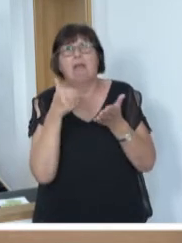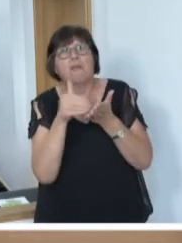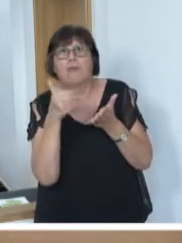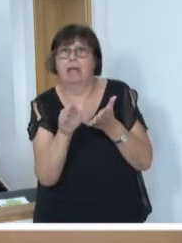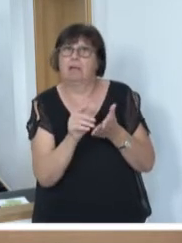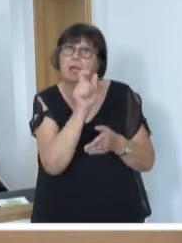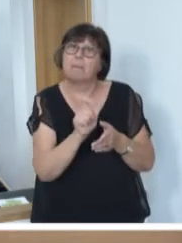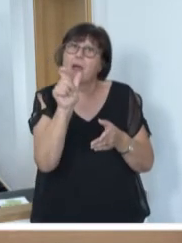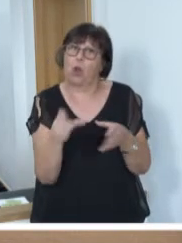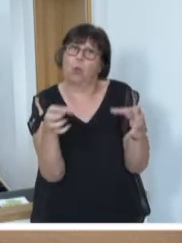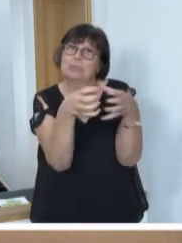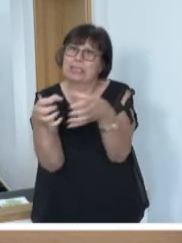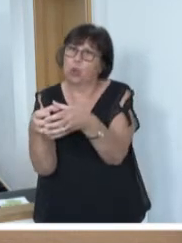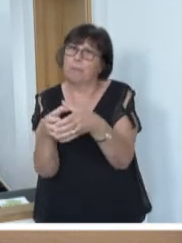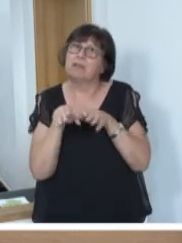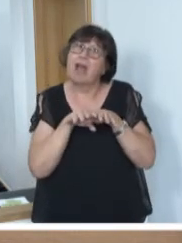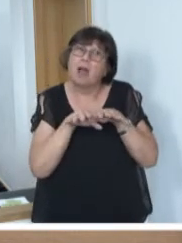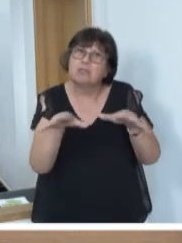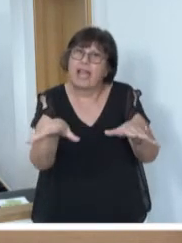Bevölkerungsgruppen ausweiten, Drucksache